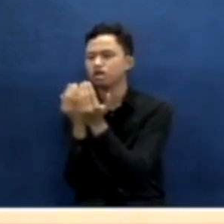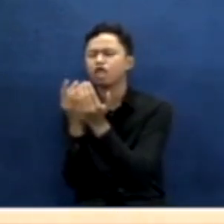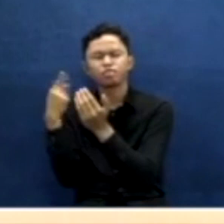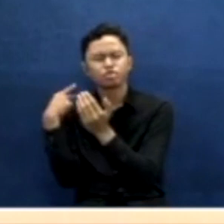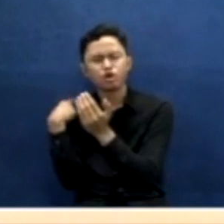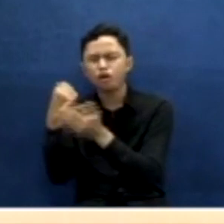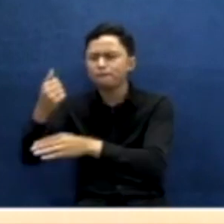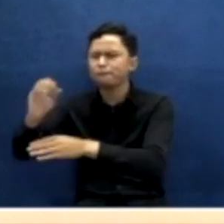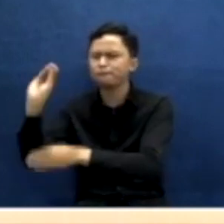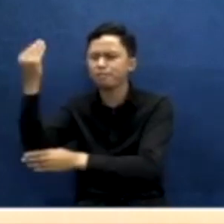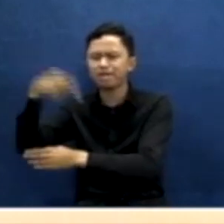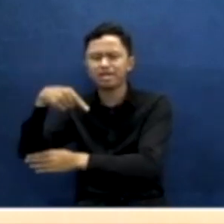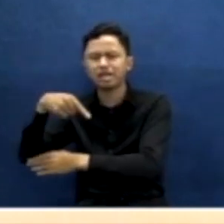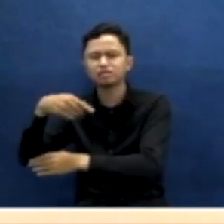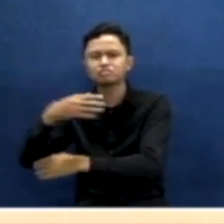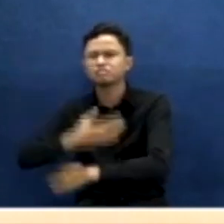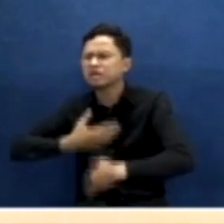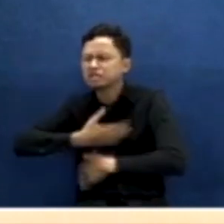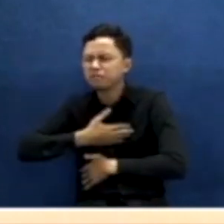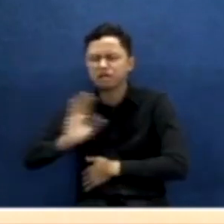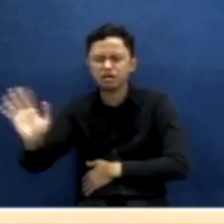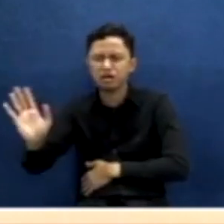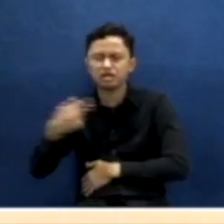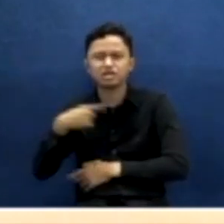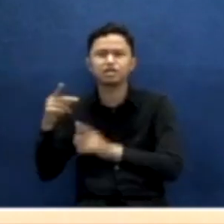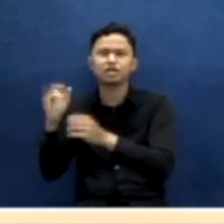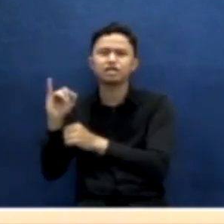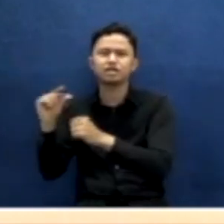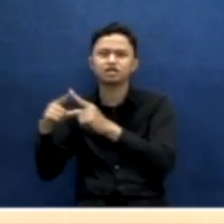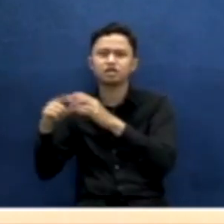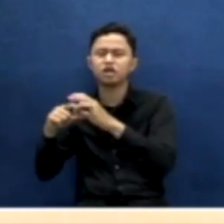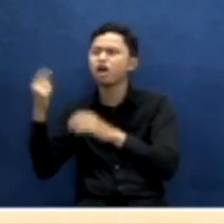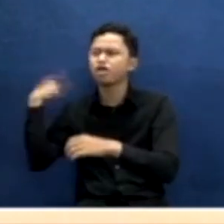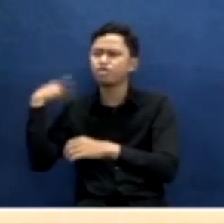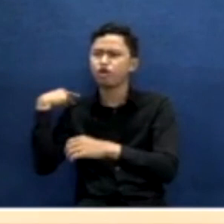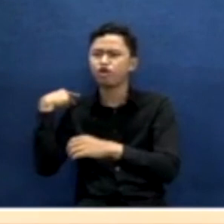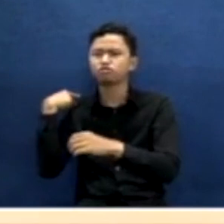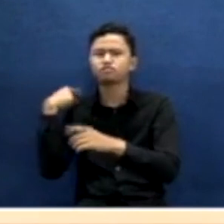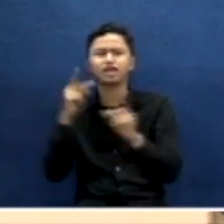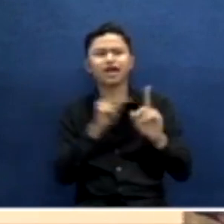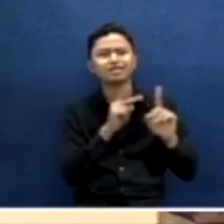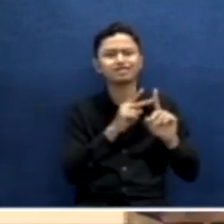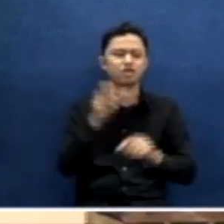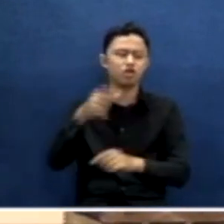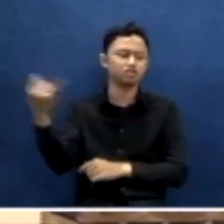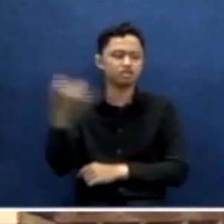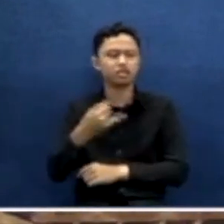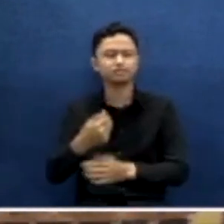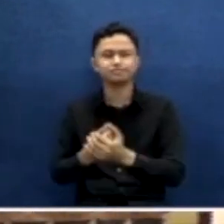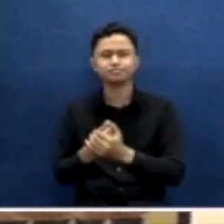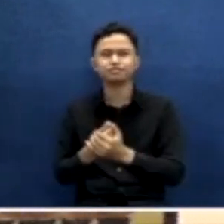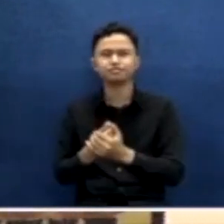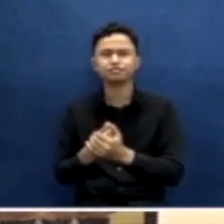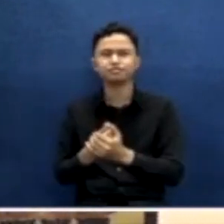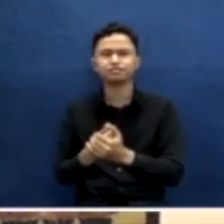betahdiIrak.Merekamengangkat tangan,merekamengeluhkepadaAllah,'Ya Allah,iniHajibinYusuf,si penindas,yangmengirimkankembaliseorang